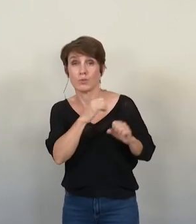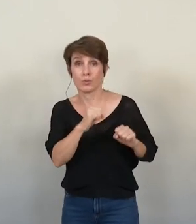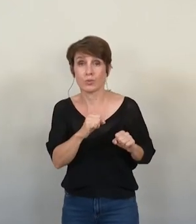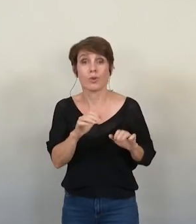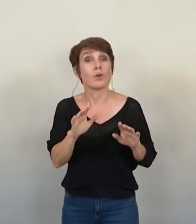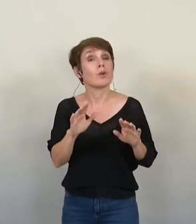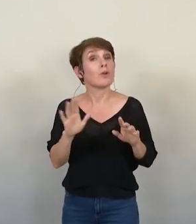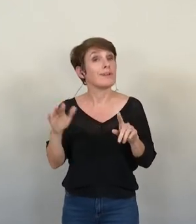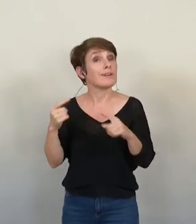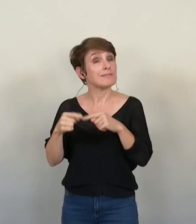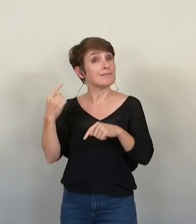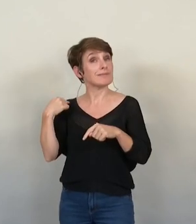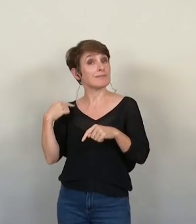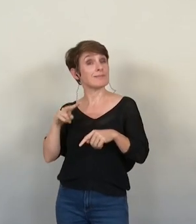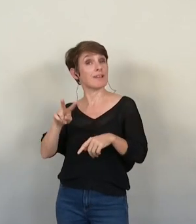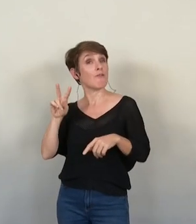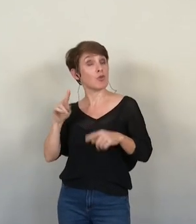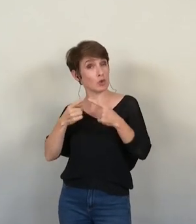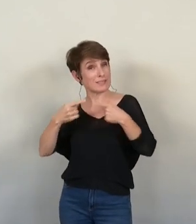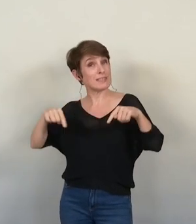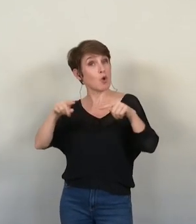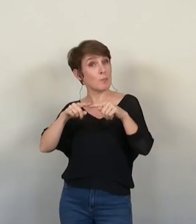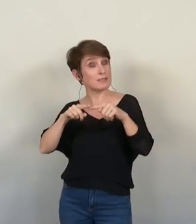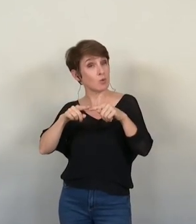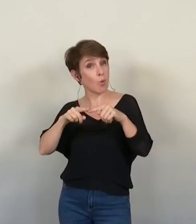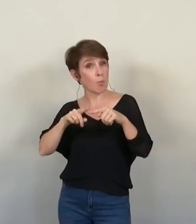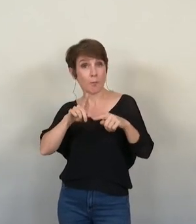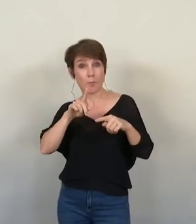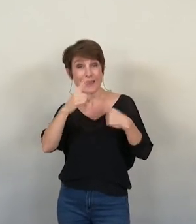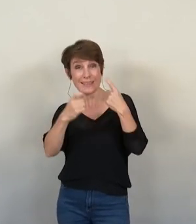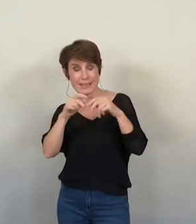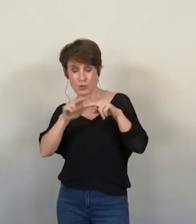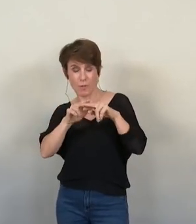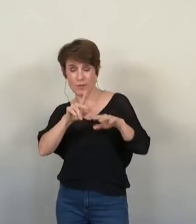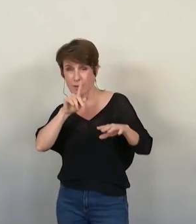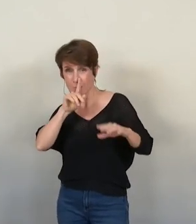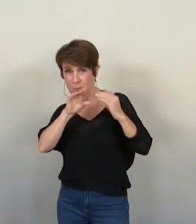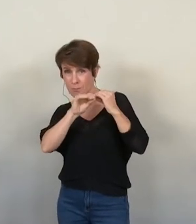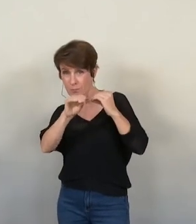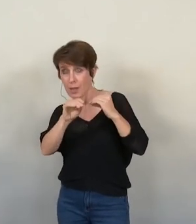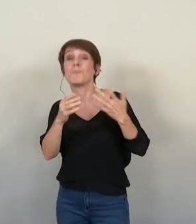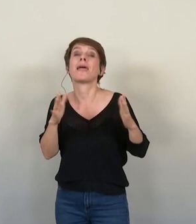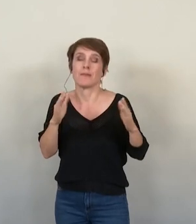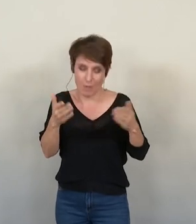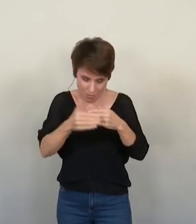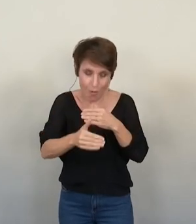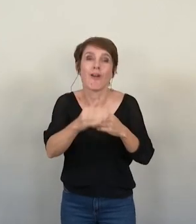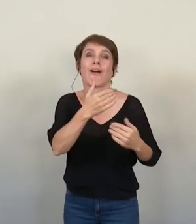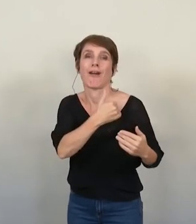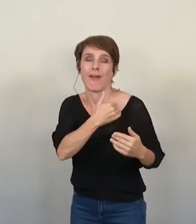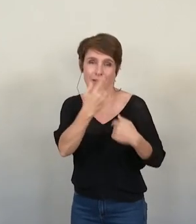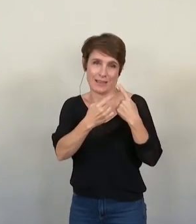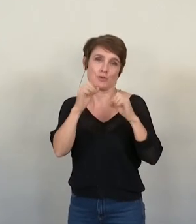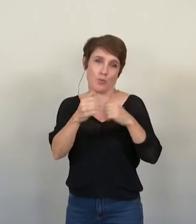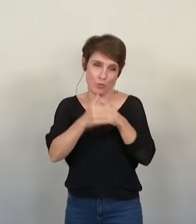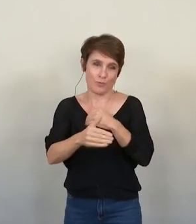aucune question en Commission concernant aucune de ces deux délibérations mais je serai toujours là pour y répondre vous pouvez compter sur moi merci